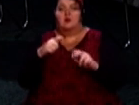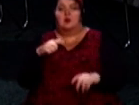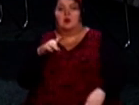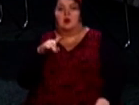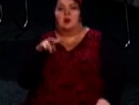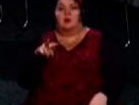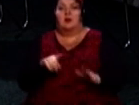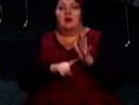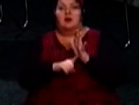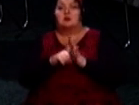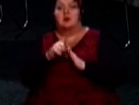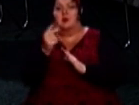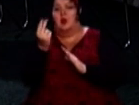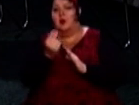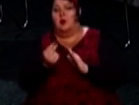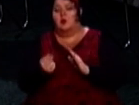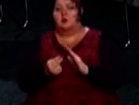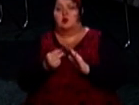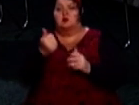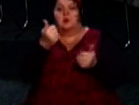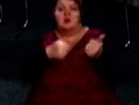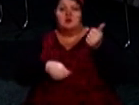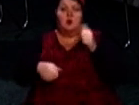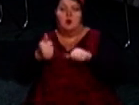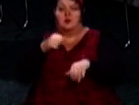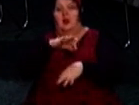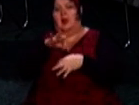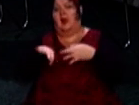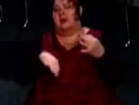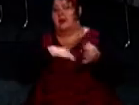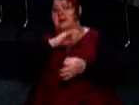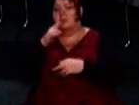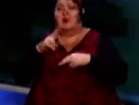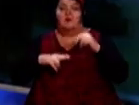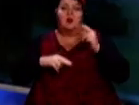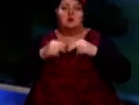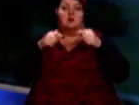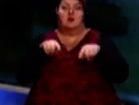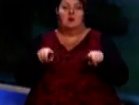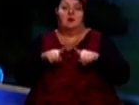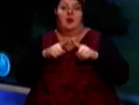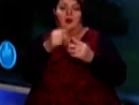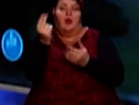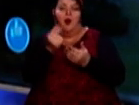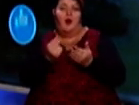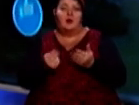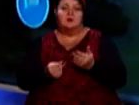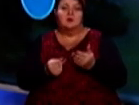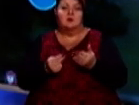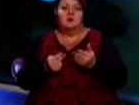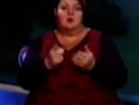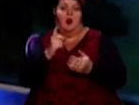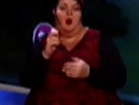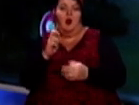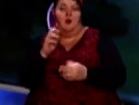запускали художників, скульпторів, архітекторів, влаштовували там такі арт-майданчики, арт-хаби. І